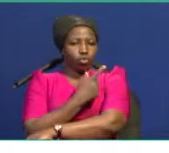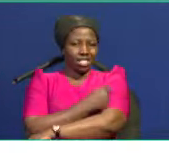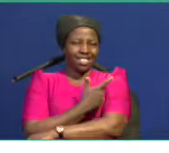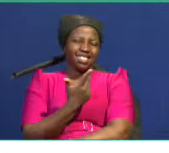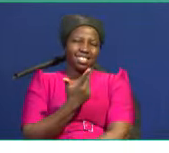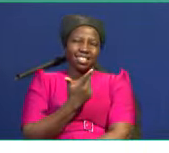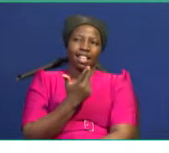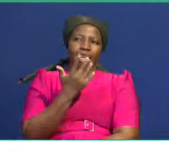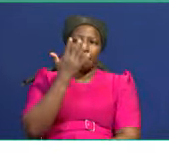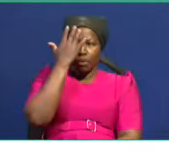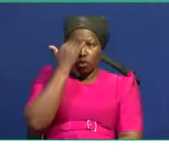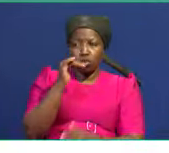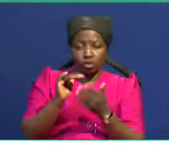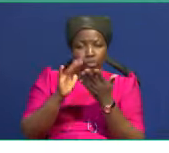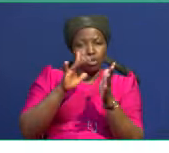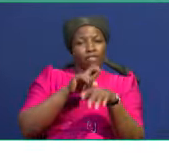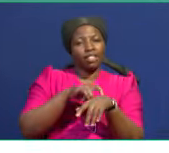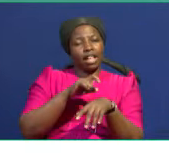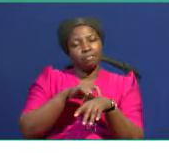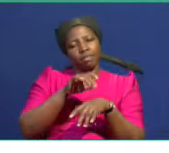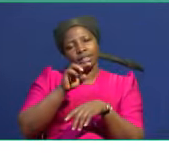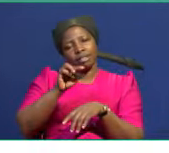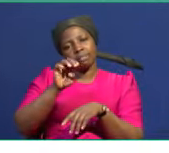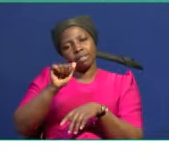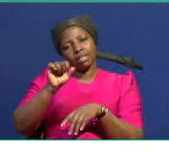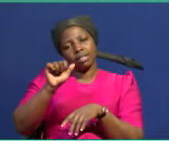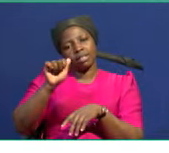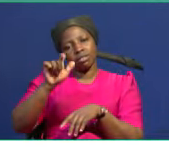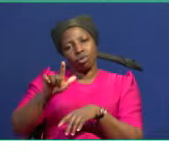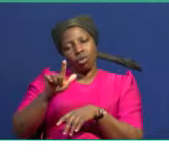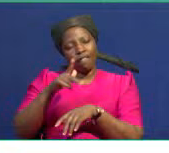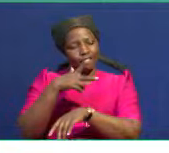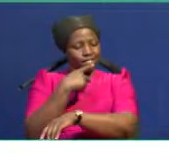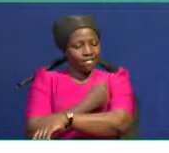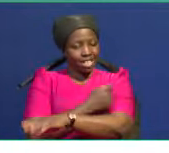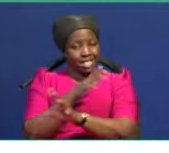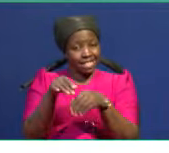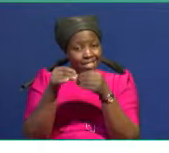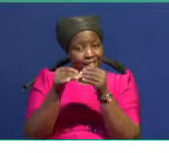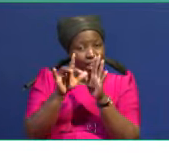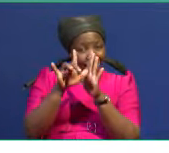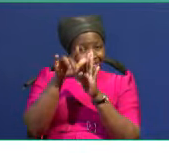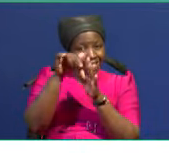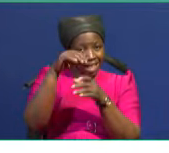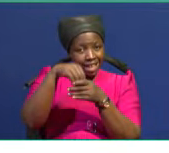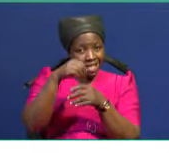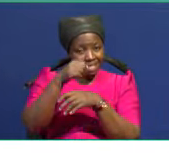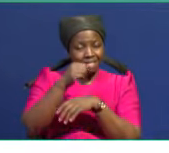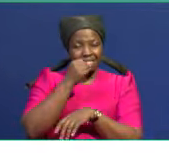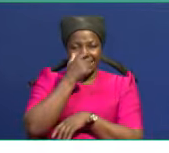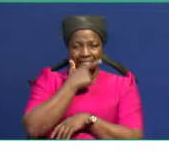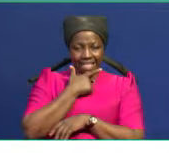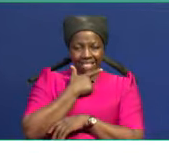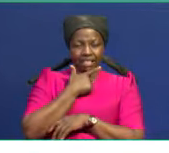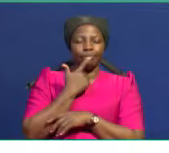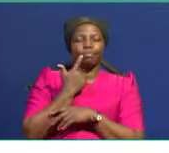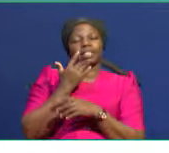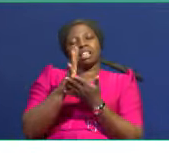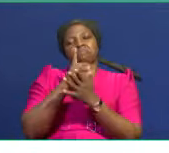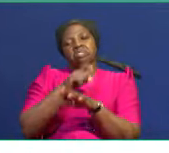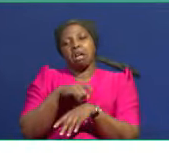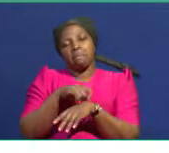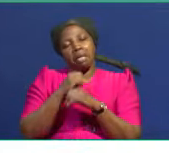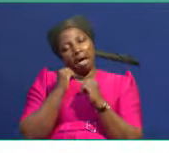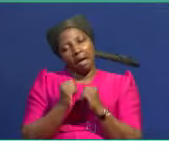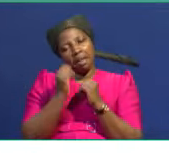the measles vaccine is given at a later age, sometimes it has been difficult because the